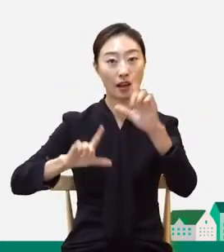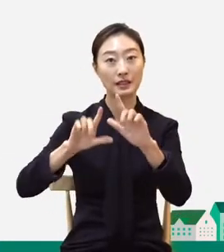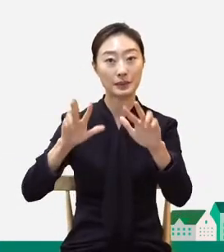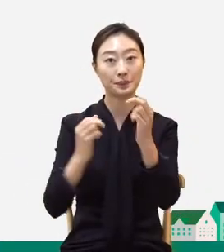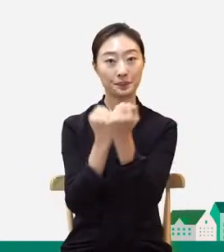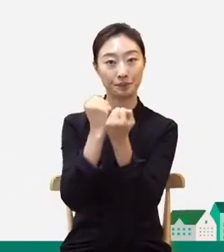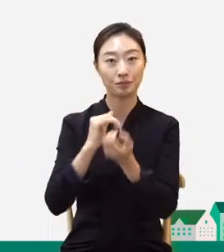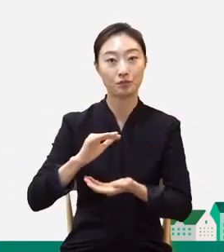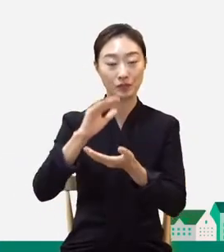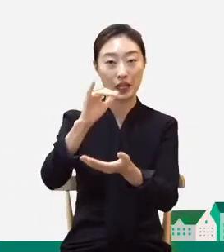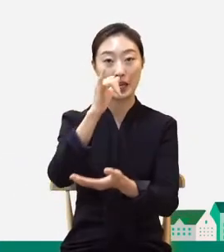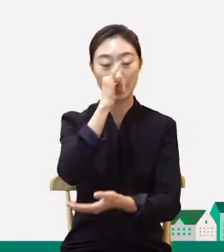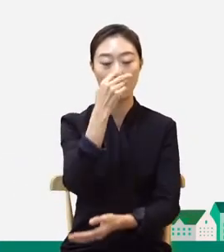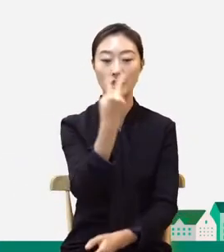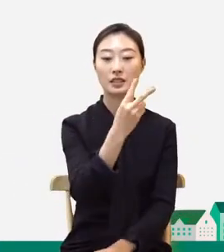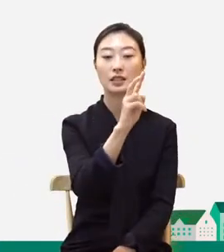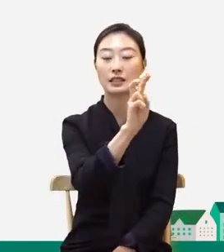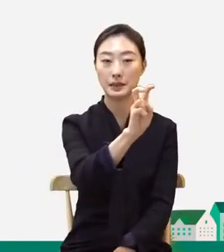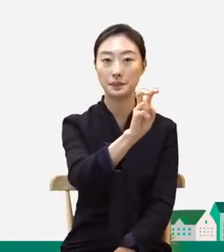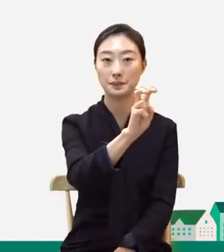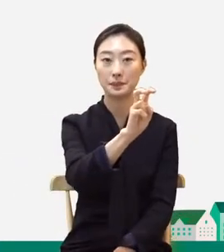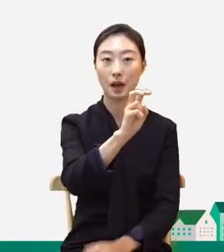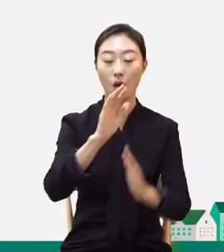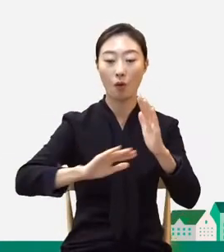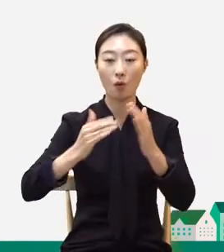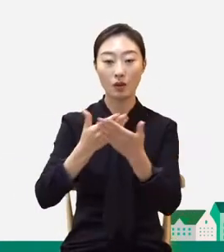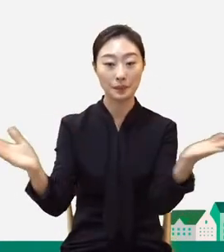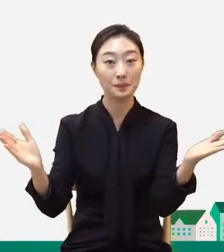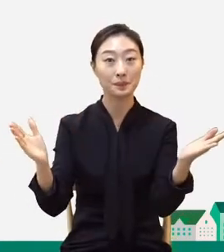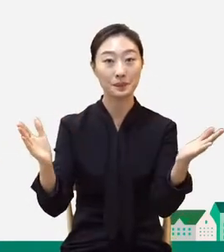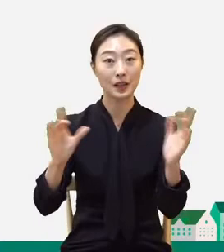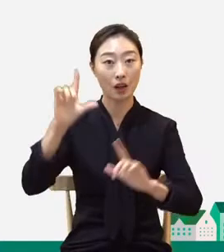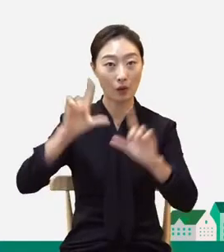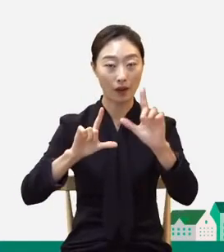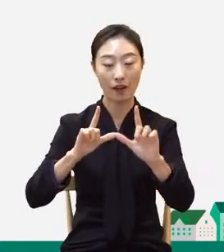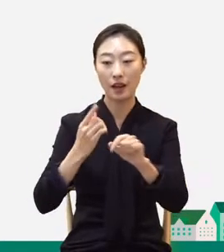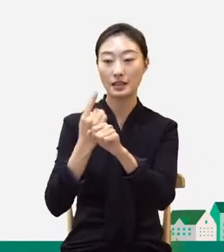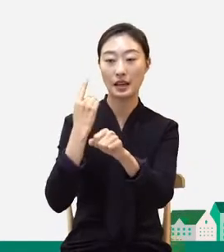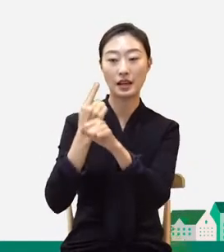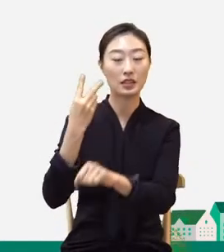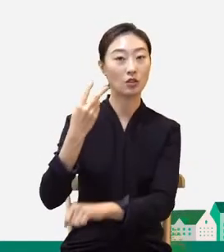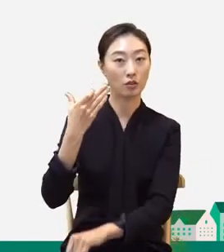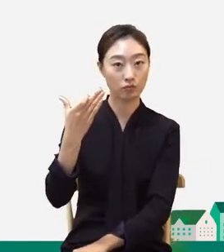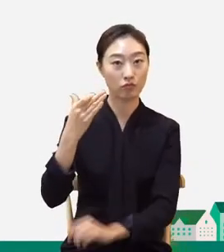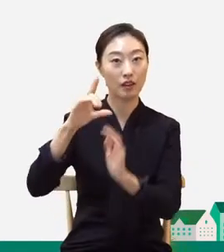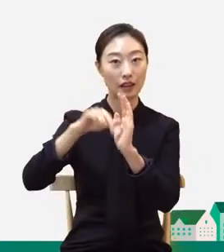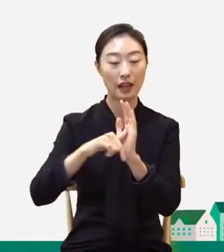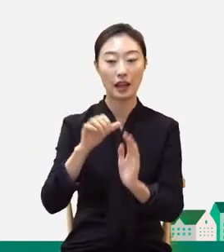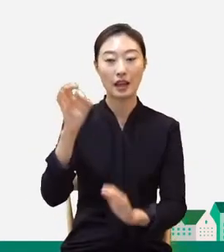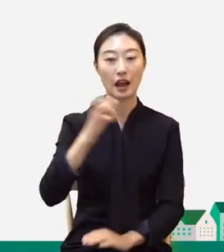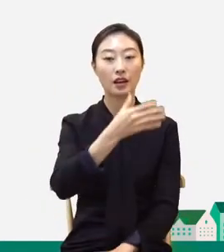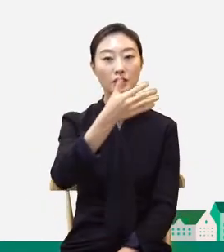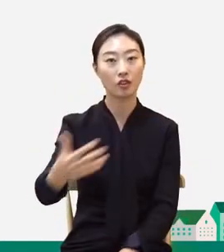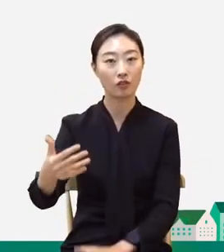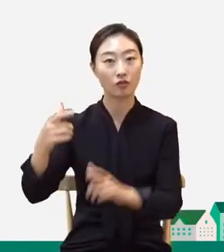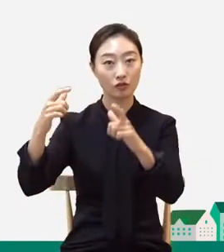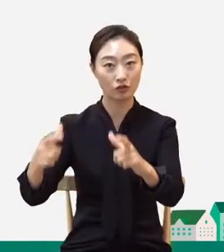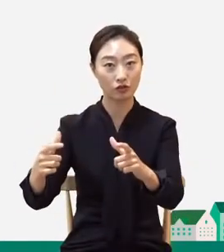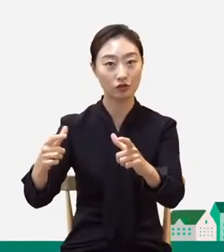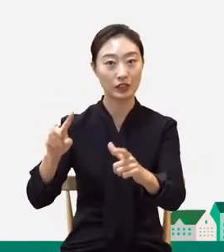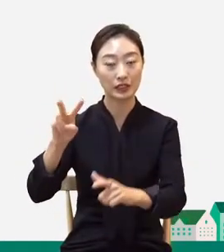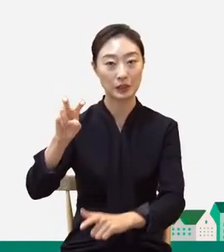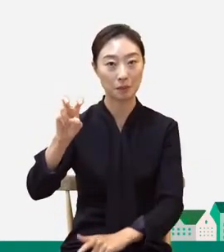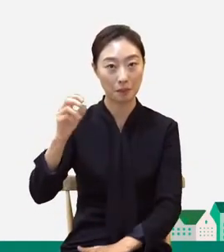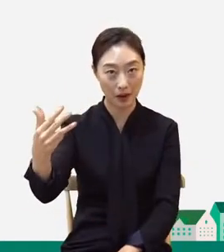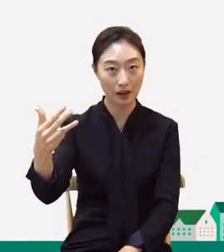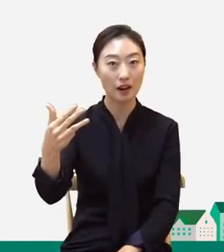있고요. 2020년 공급 현황이고 2019년은 양천구에 28호 그리고 금천구에